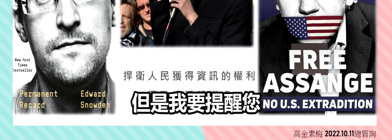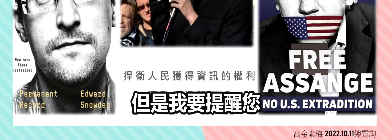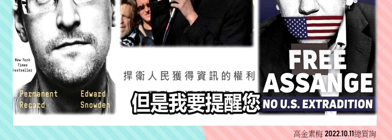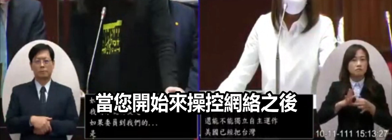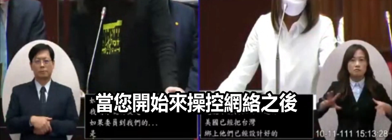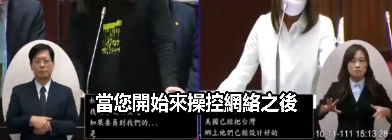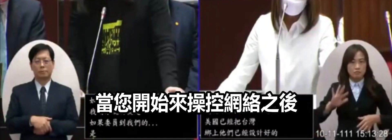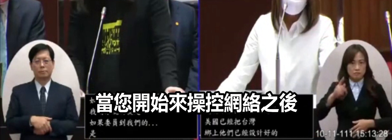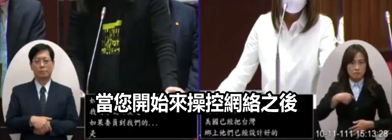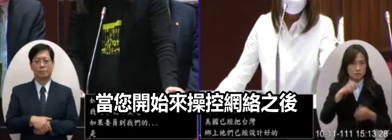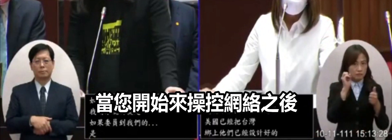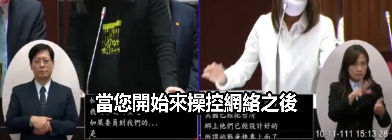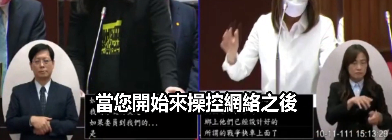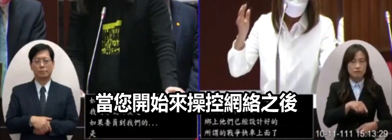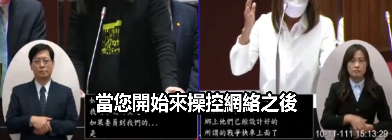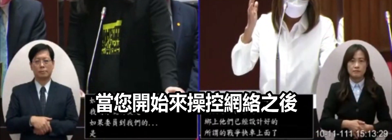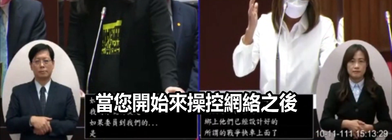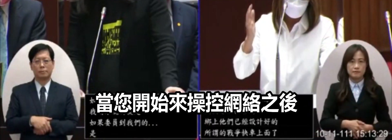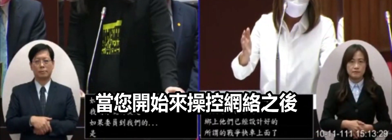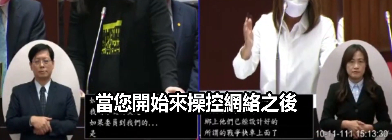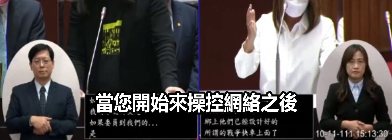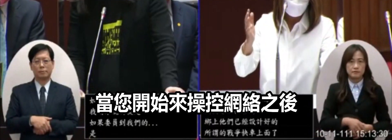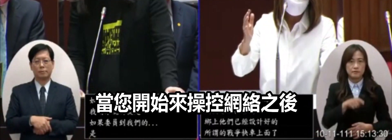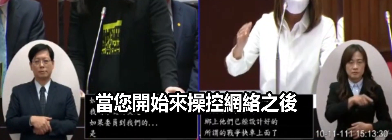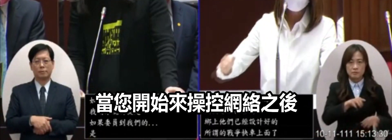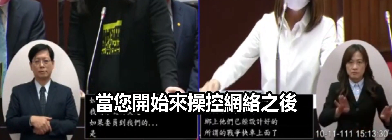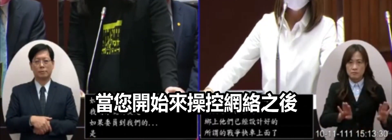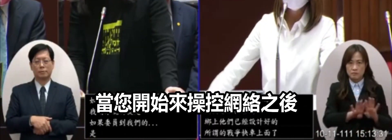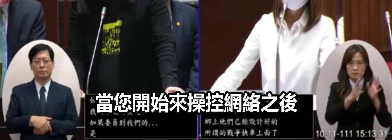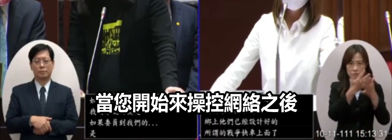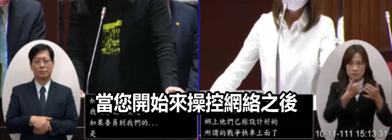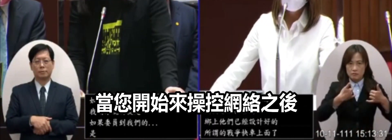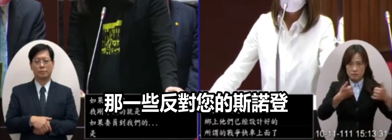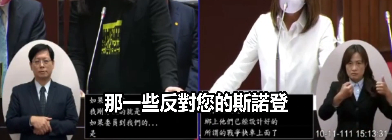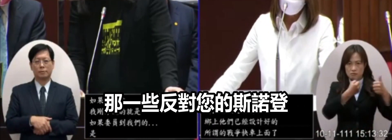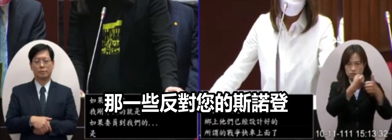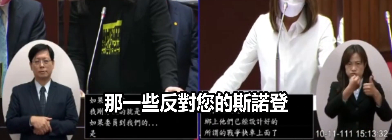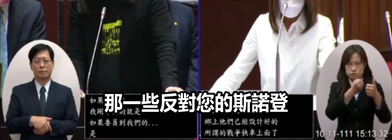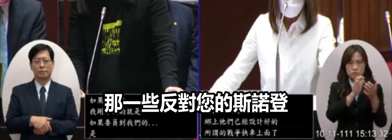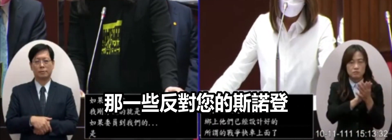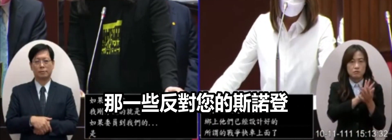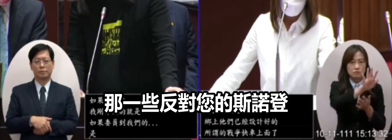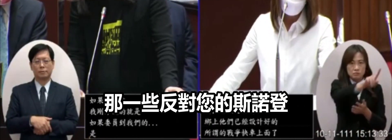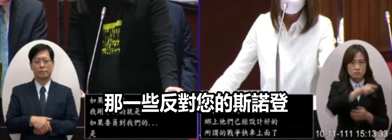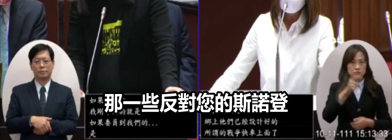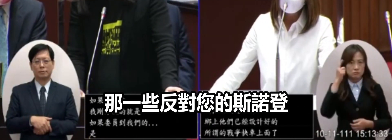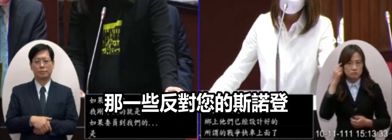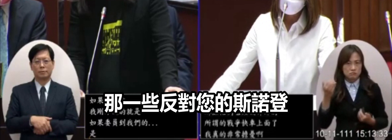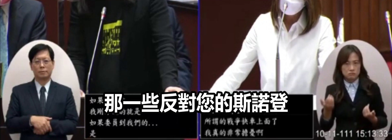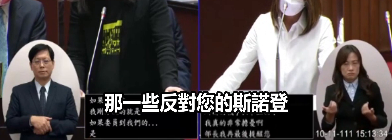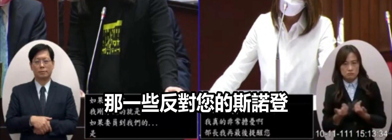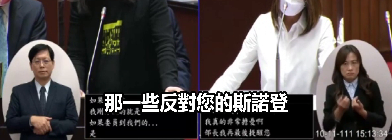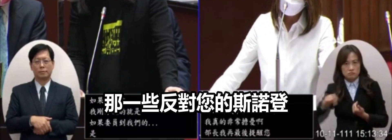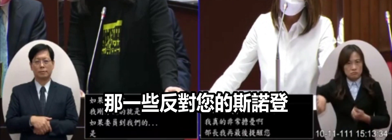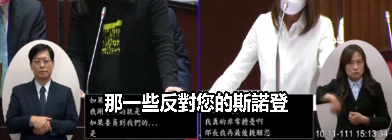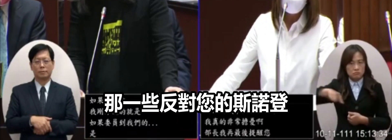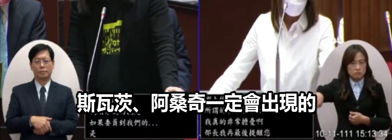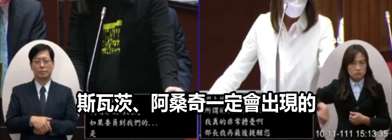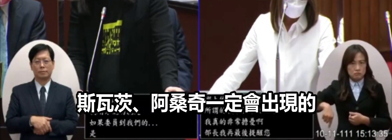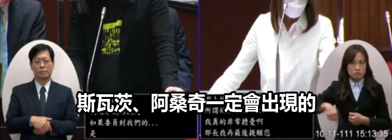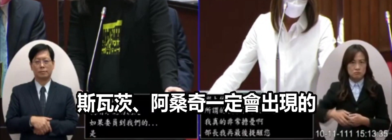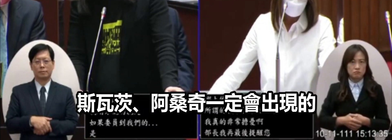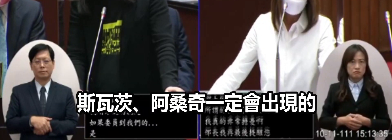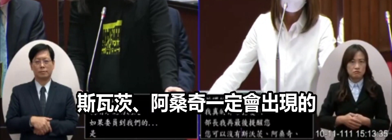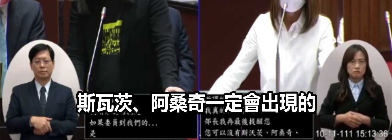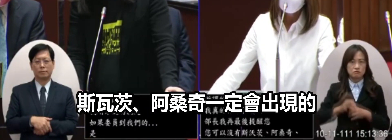您，当您开始来操控网络之后，那一些反对您的史诺登、